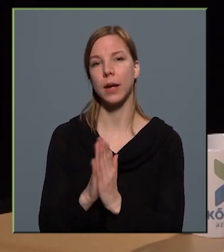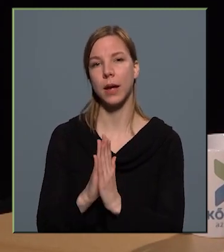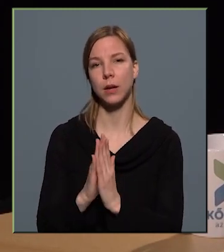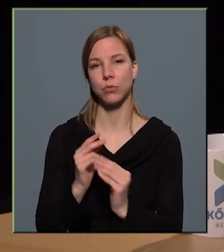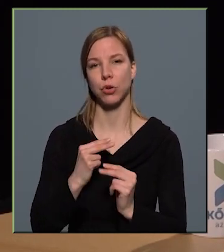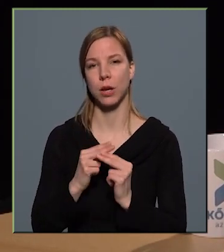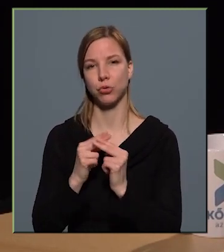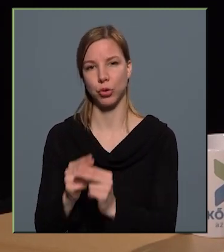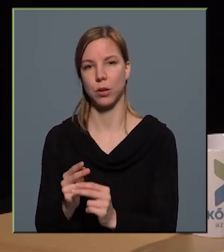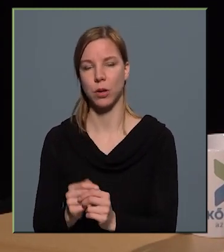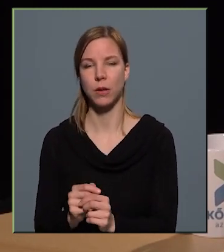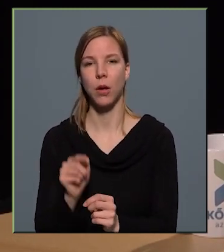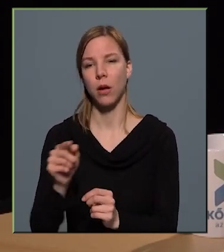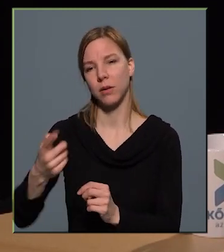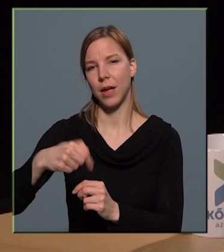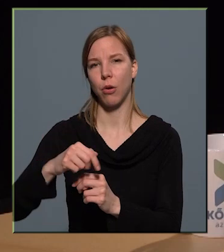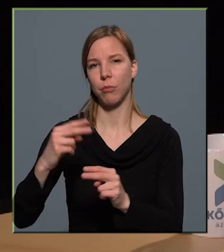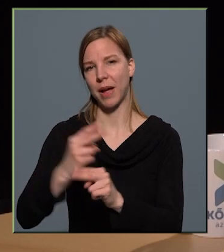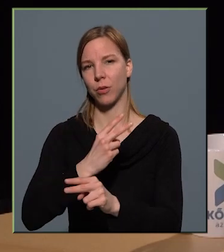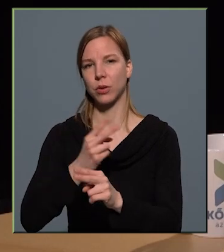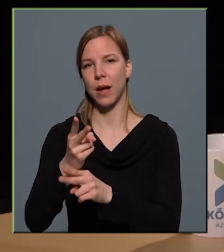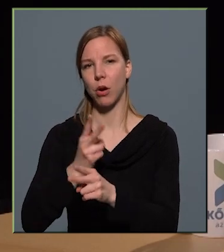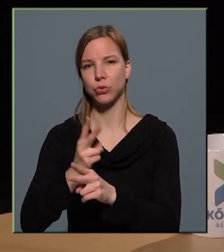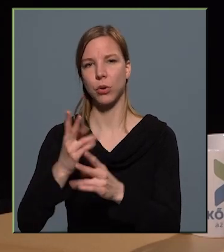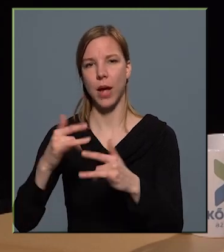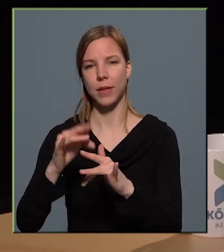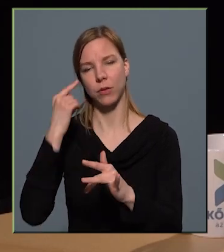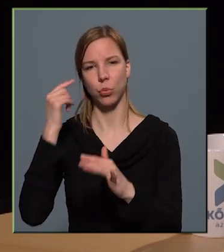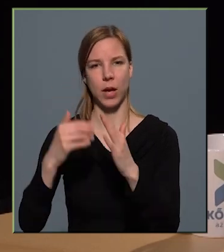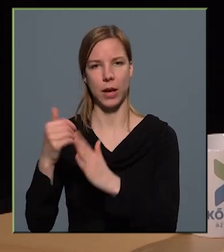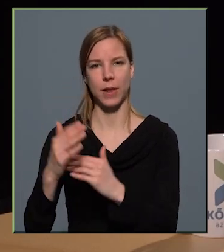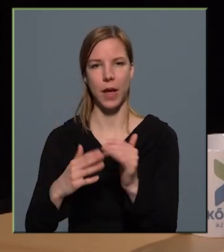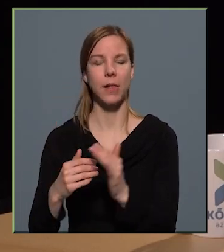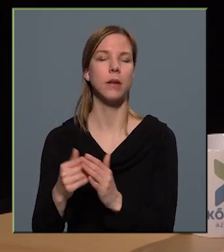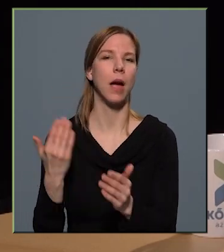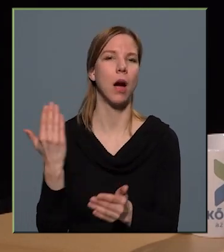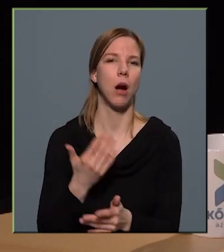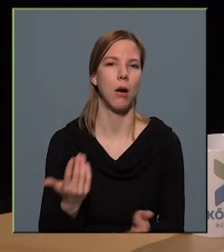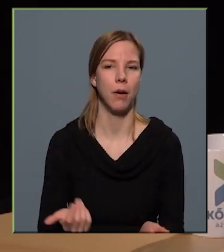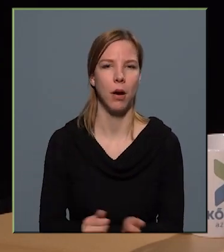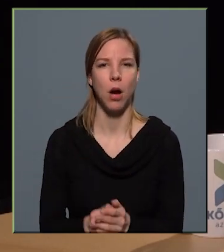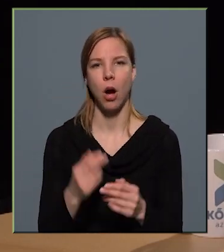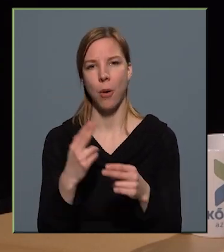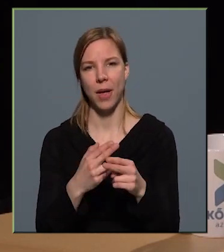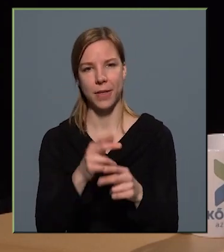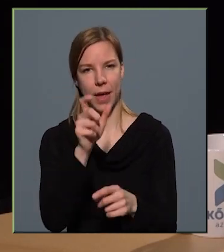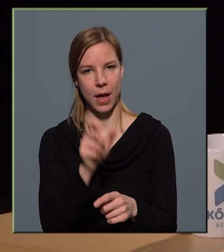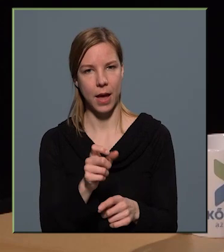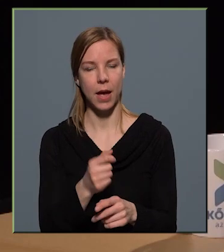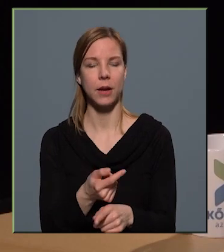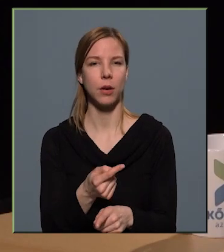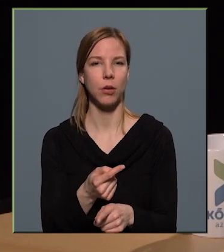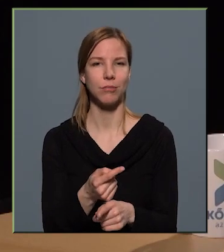Javarészt azért hozzá vannak ők szokva hasonló helyzetekhez és tudják kezelni, de hogyha a beteg,